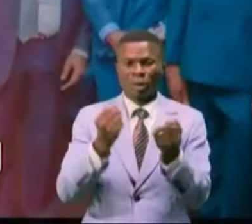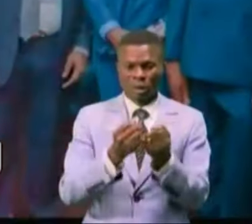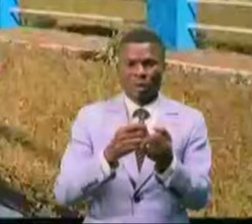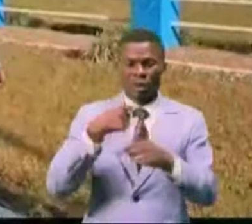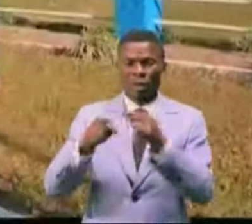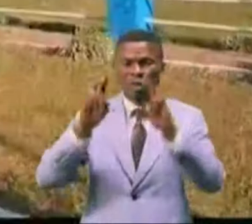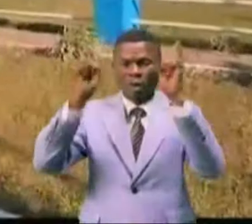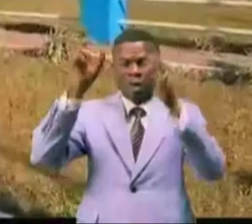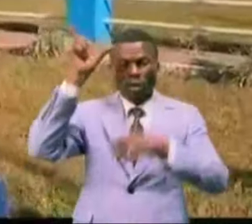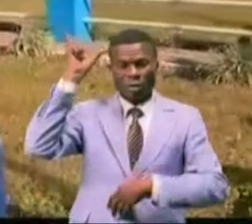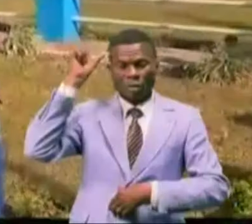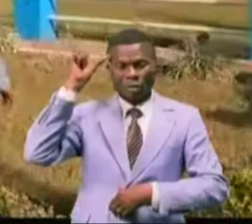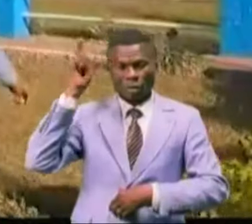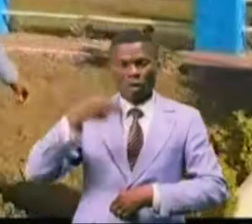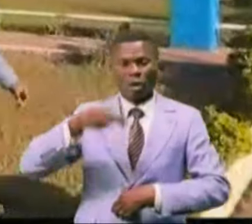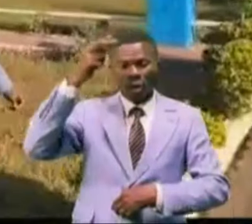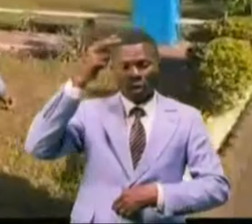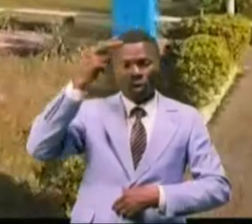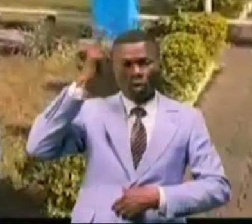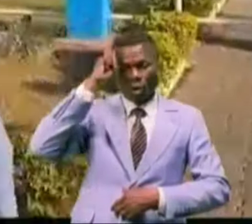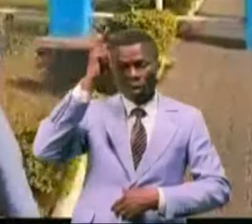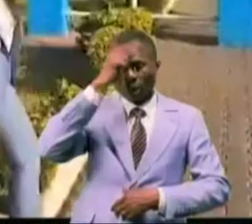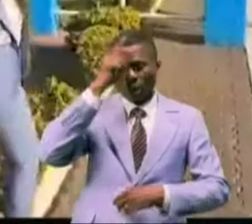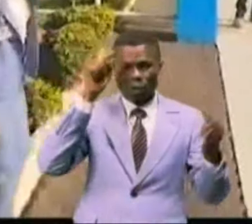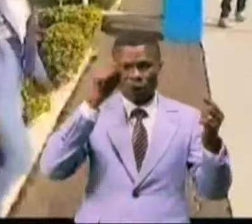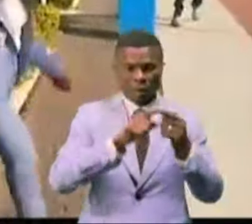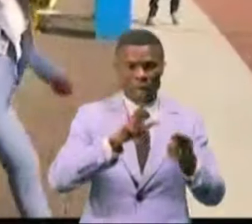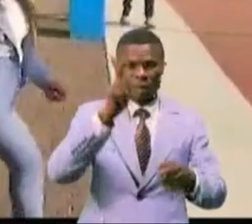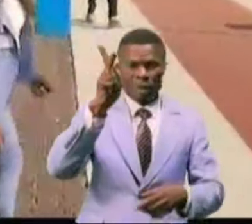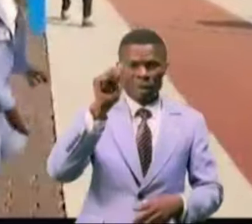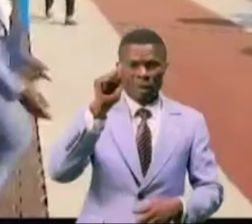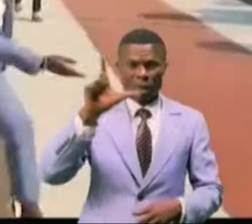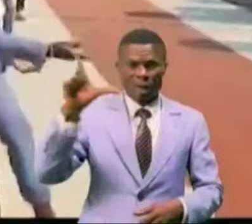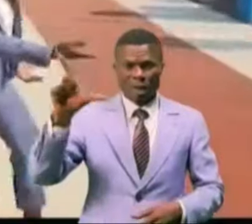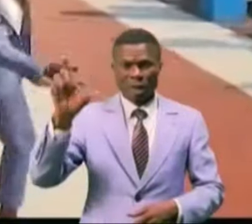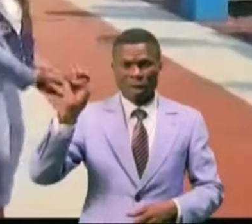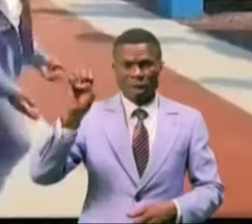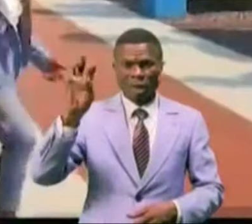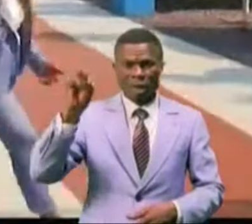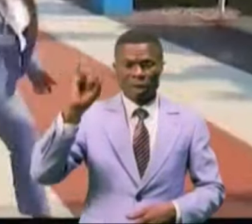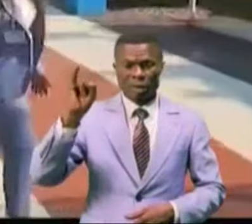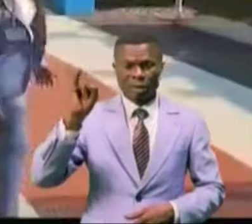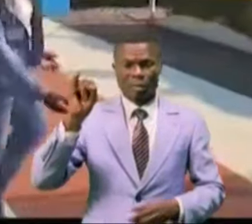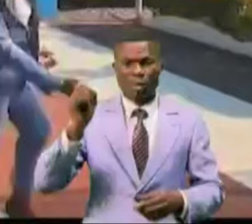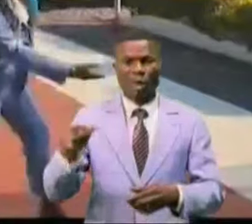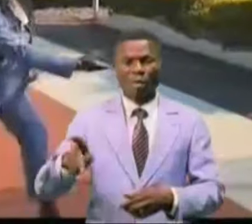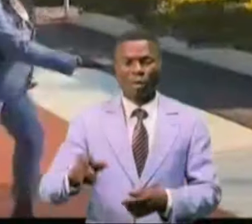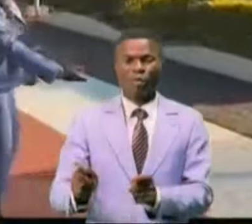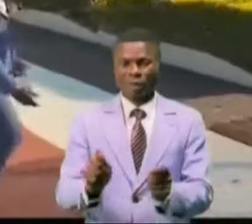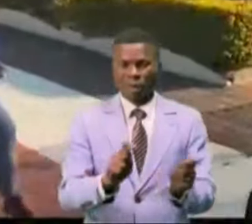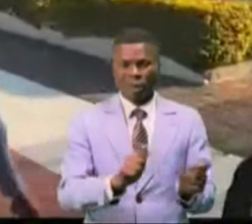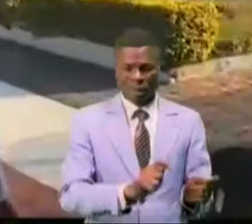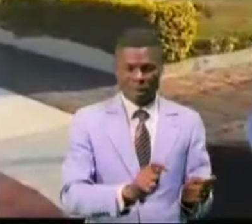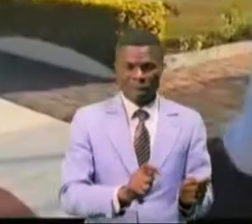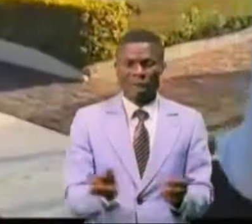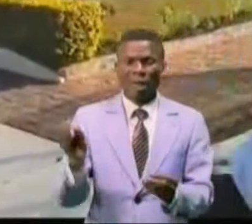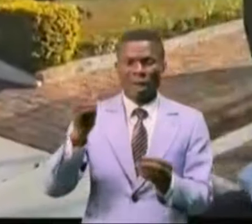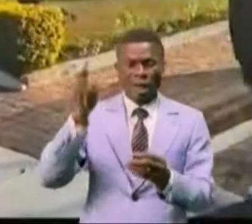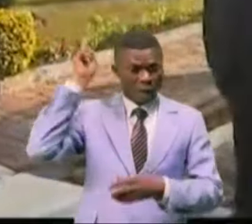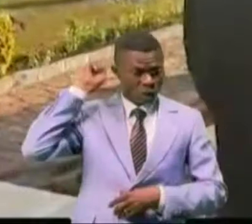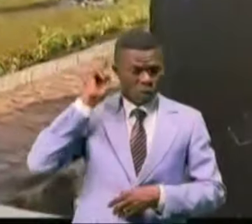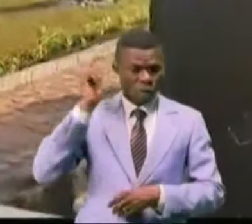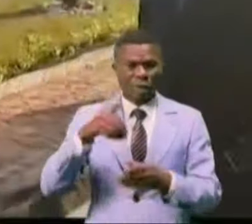luubumbashi dans le Hok Katonga jusqu'à kalemi dans le tonganika ajouté à cet exercice colouési dans le